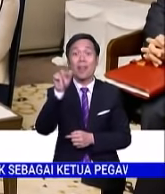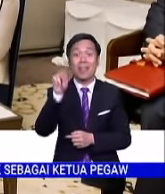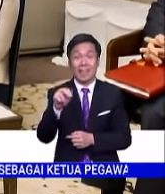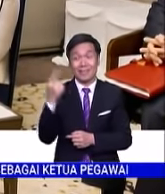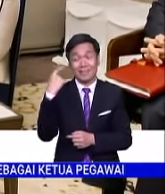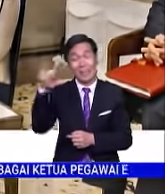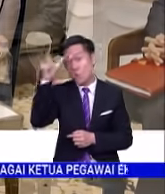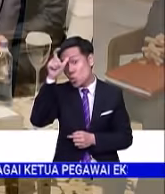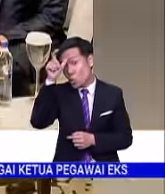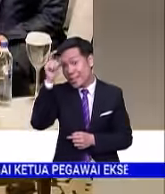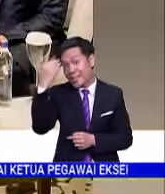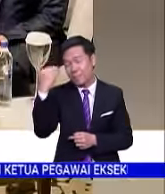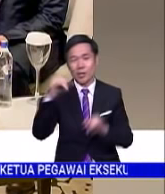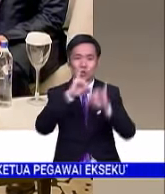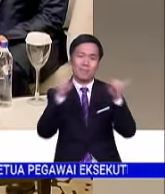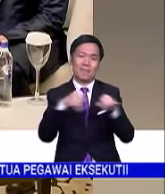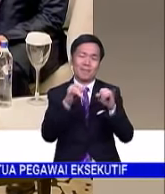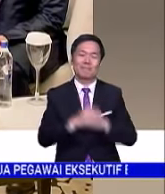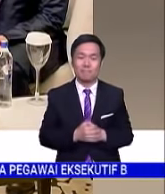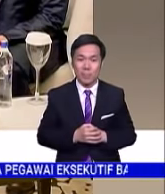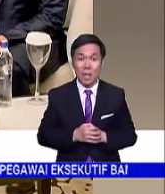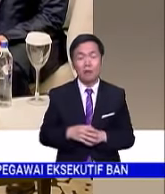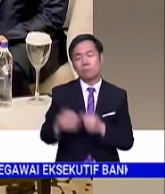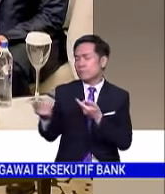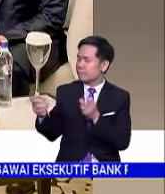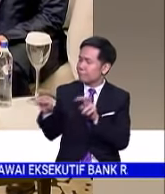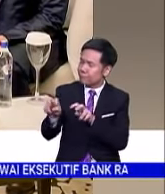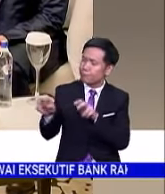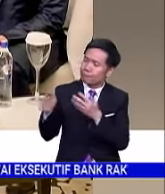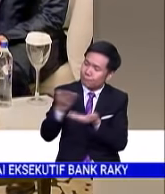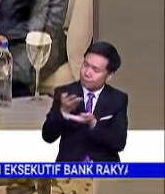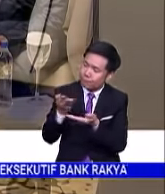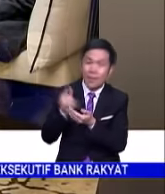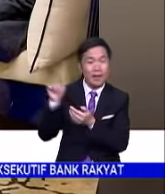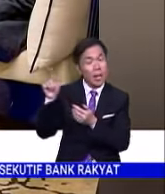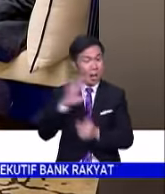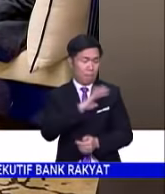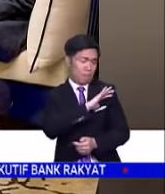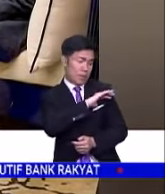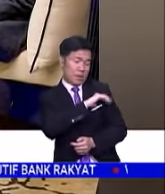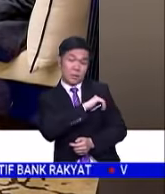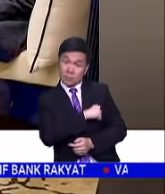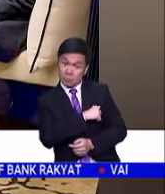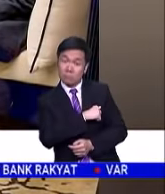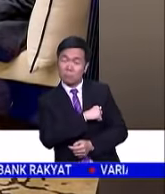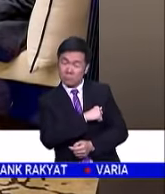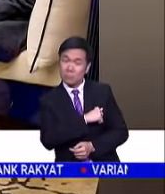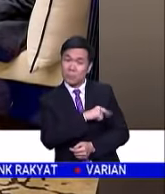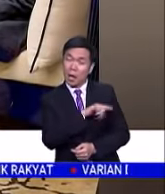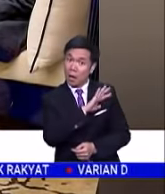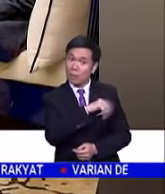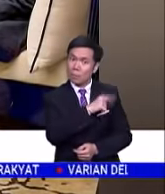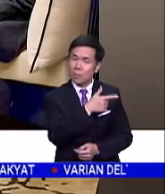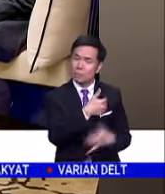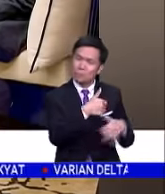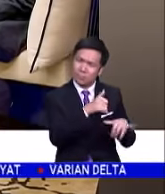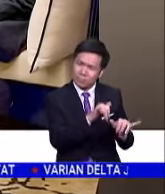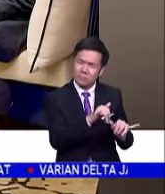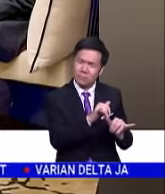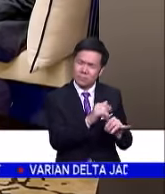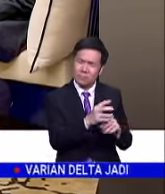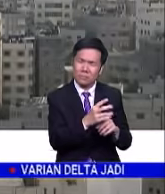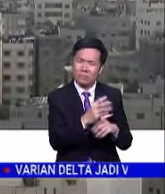di Turki pada Jumaat. Dr. Riyad turut berkongsi perkembangan terkini di Palestin dengan memaklumkan bahawa Palestin masih